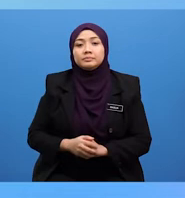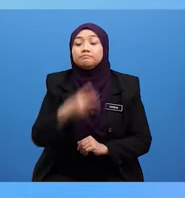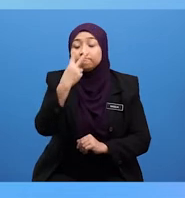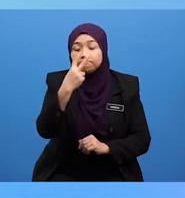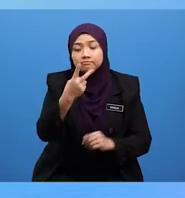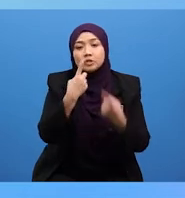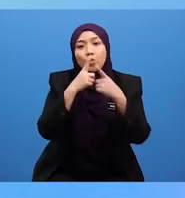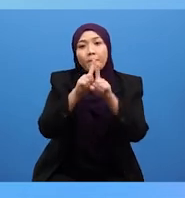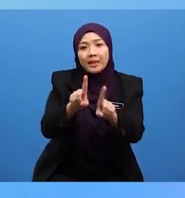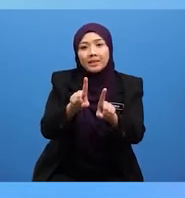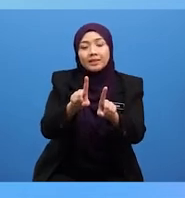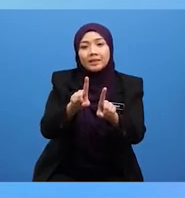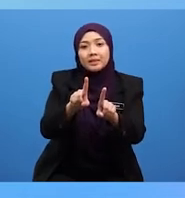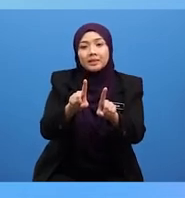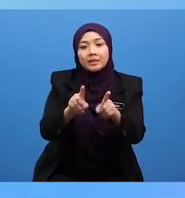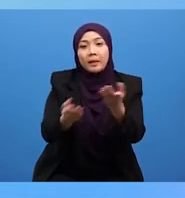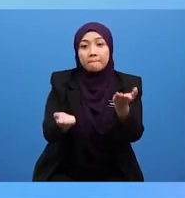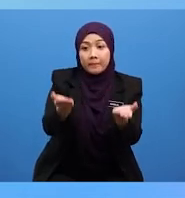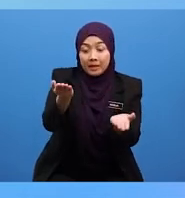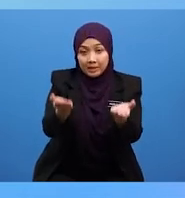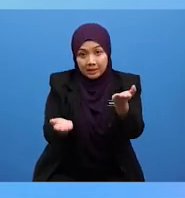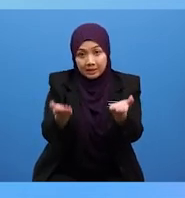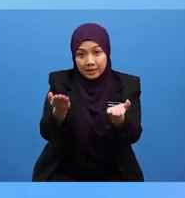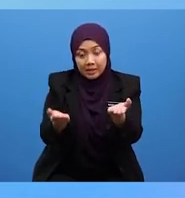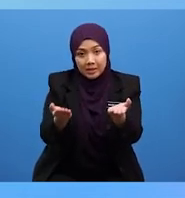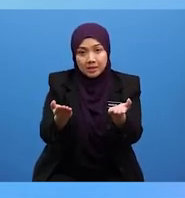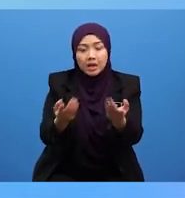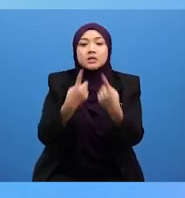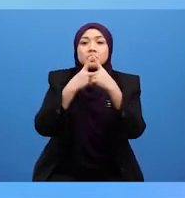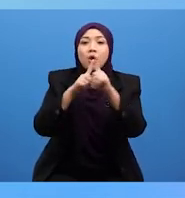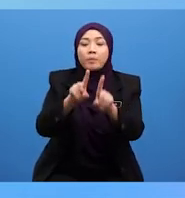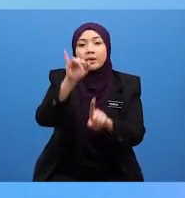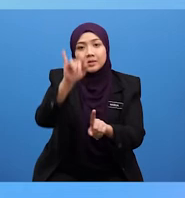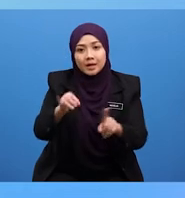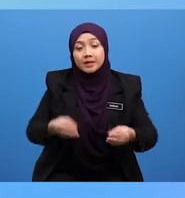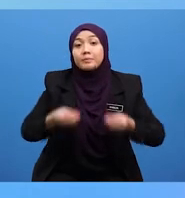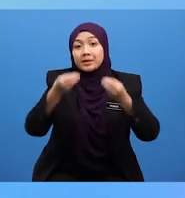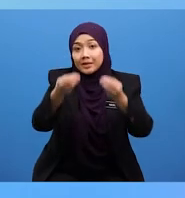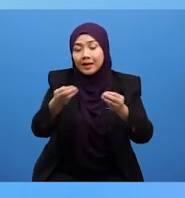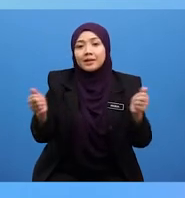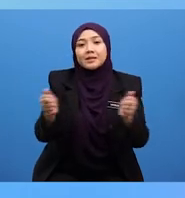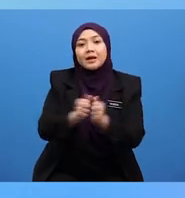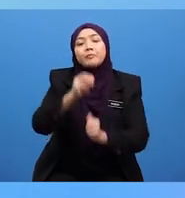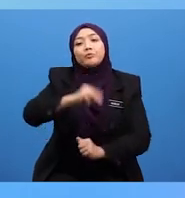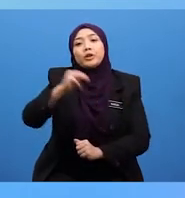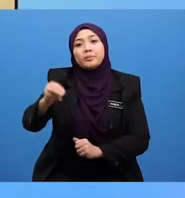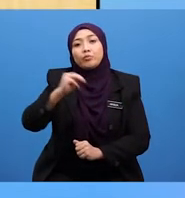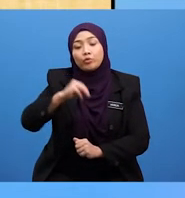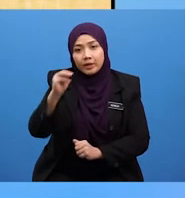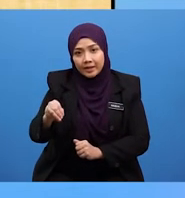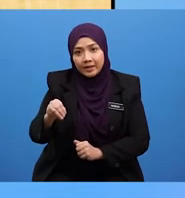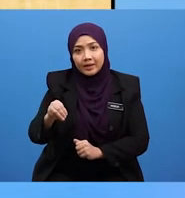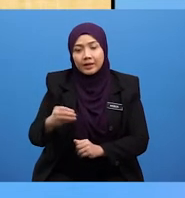ini. Bandingkan jawapan yang diberikan dengan jawapan murid-murid.